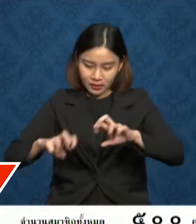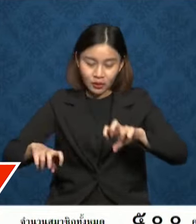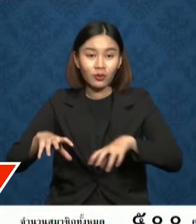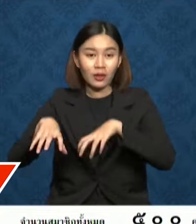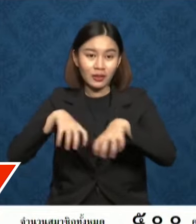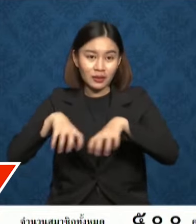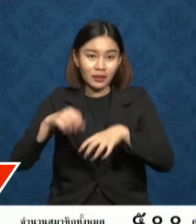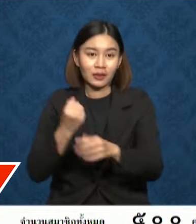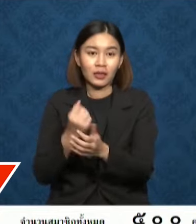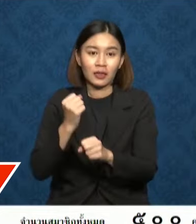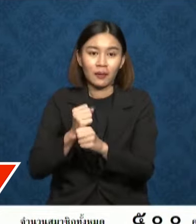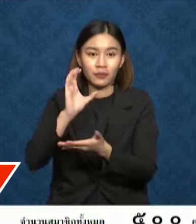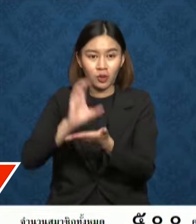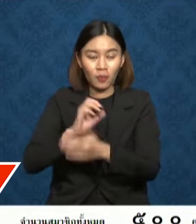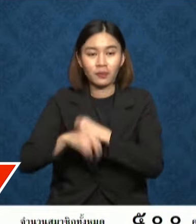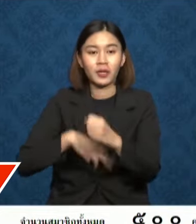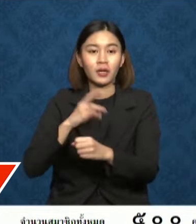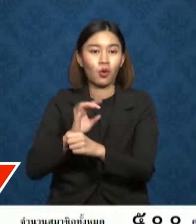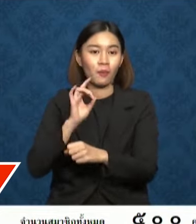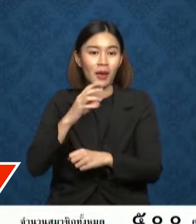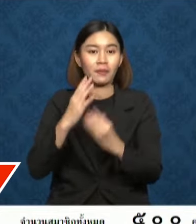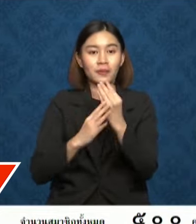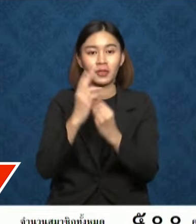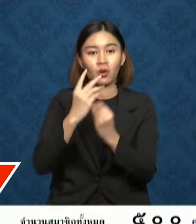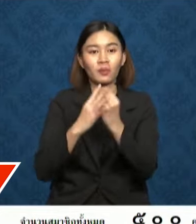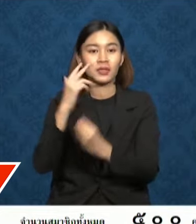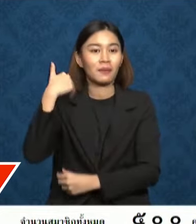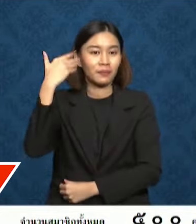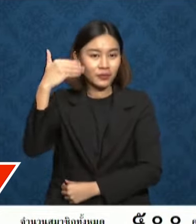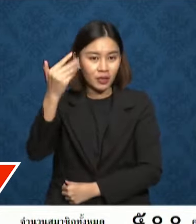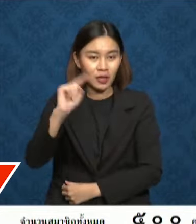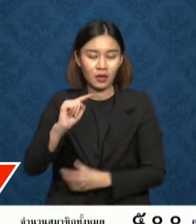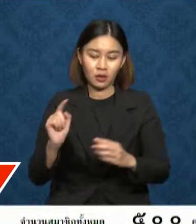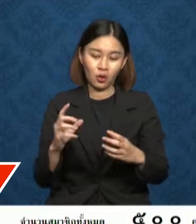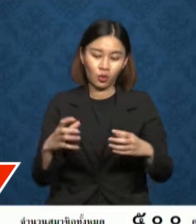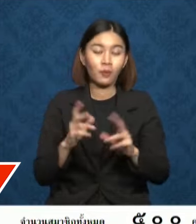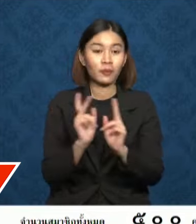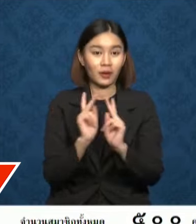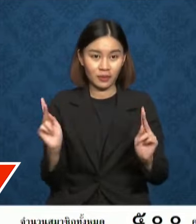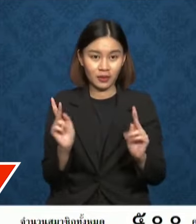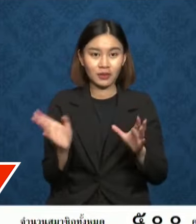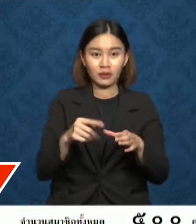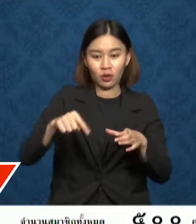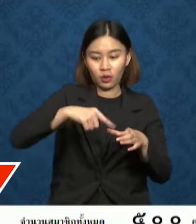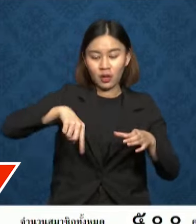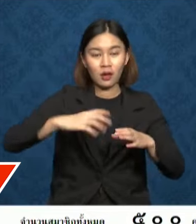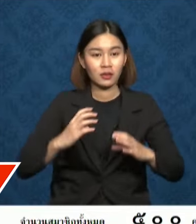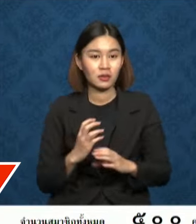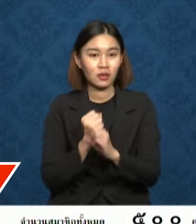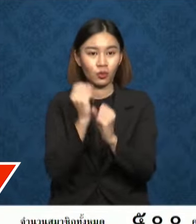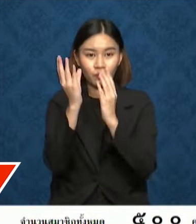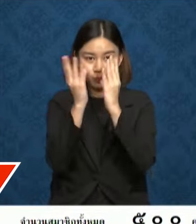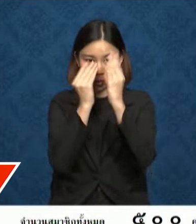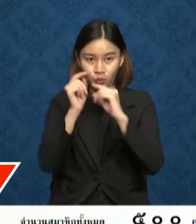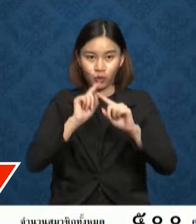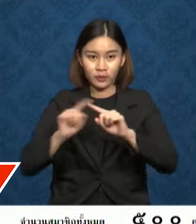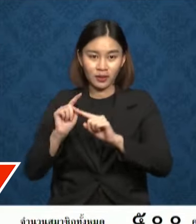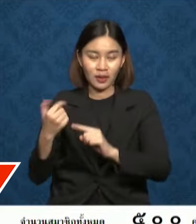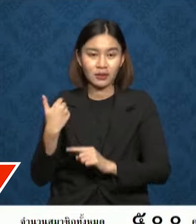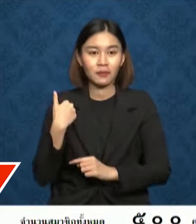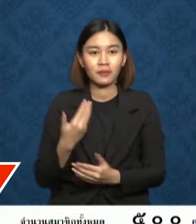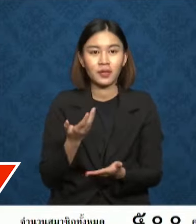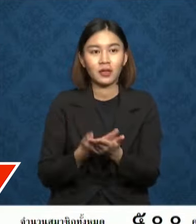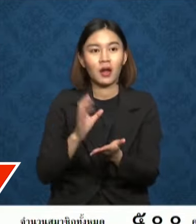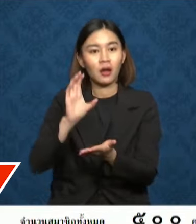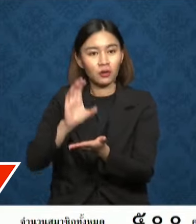ขนาดอยู่แล้วก็ในชวง 2-3 สัปดารตอรากนี้จะเป็ช่วงที่คณะกรมฐิการจะสรุปผลกศึษาที่เราได้เรียก